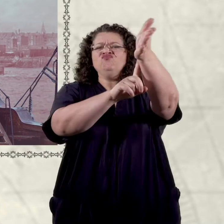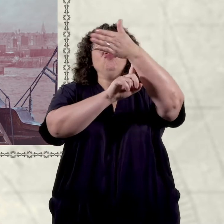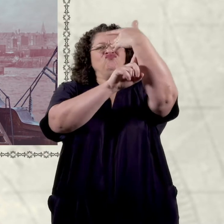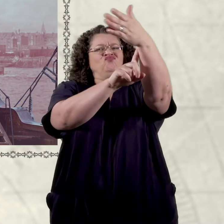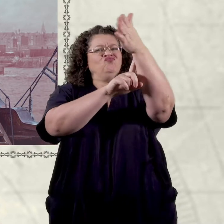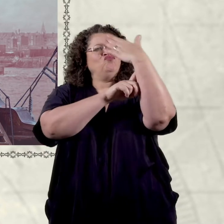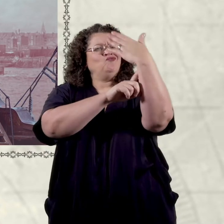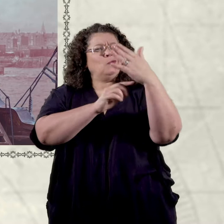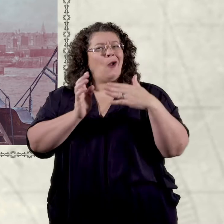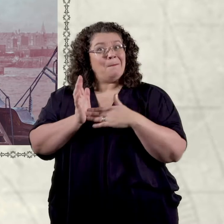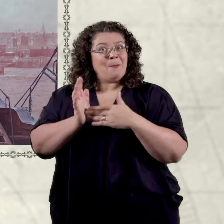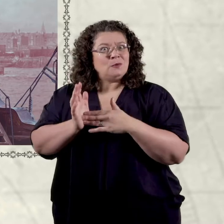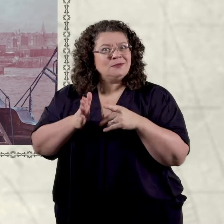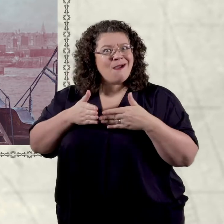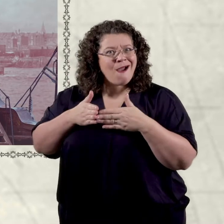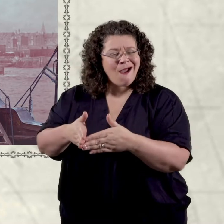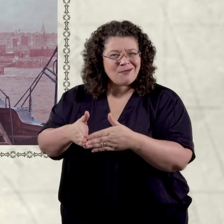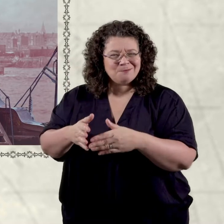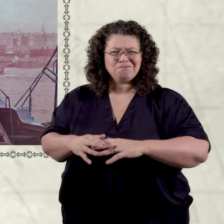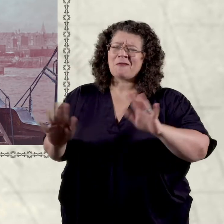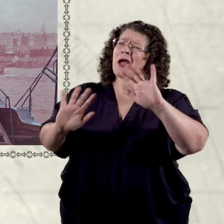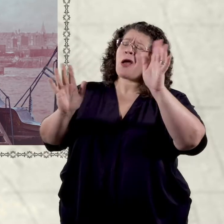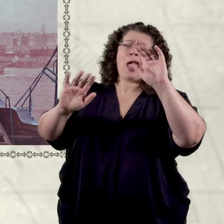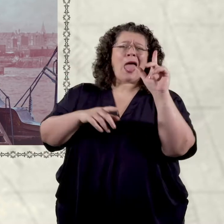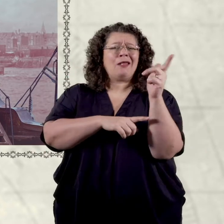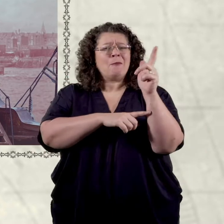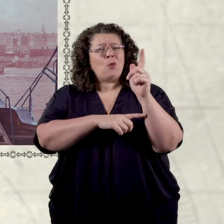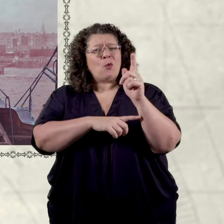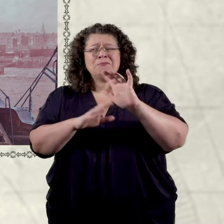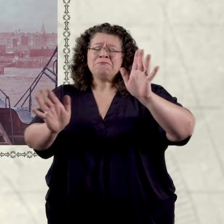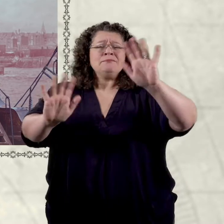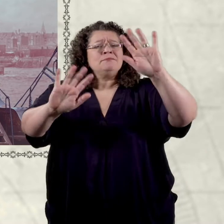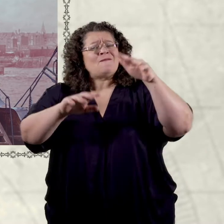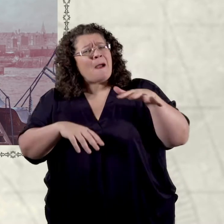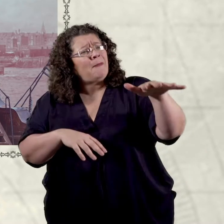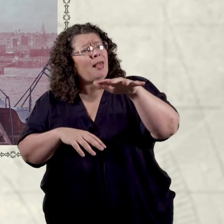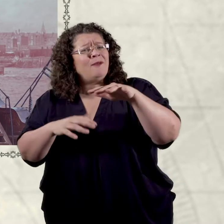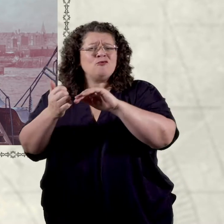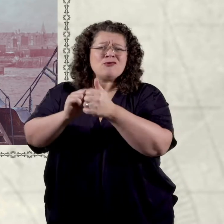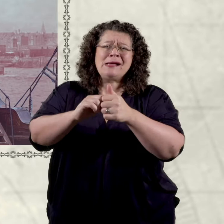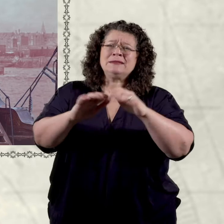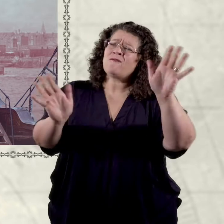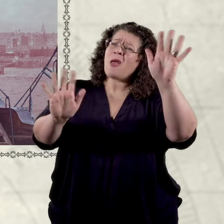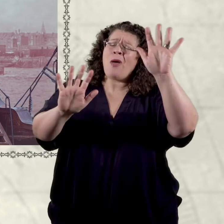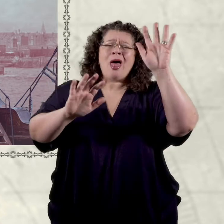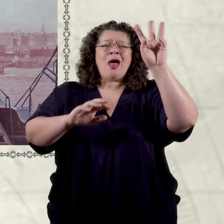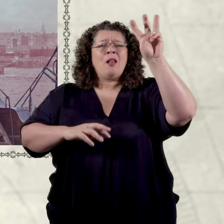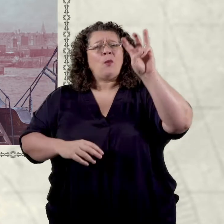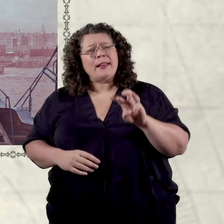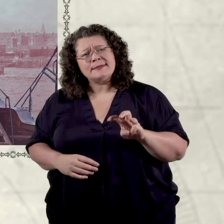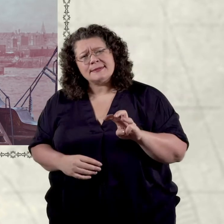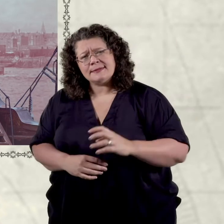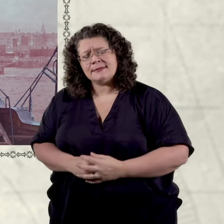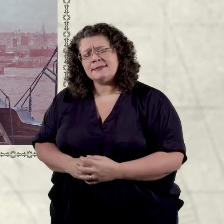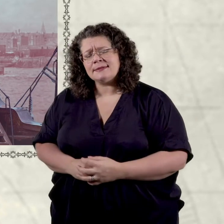fast y Mimosa. Ffarwel, Lerpwl! Ffarwel, Gymry fach! Ffarwel,